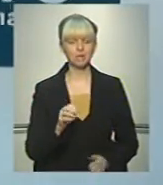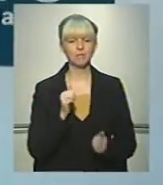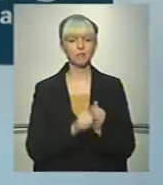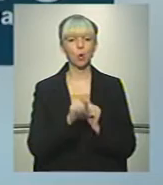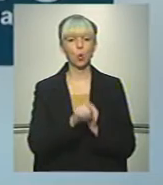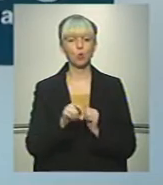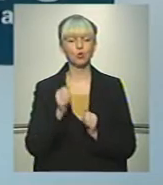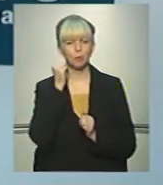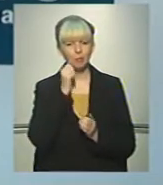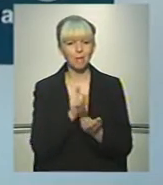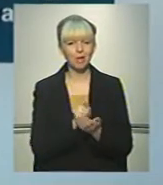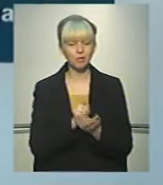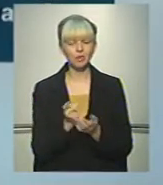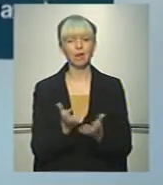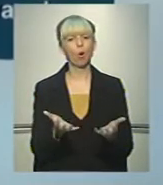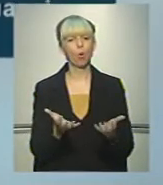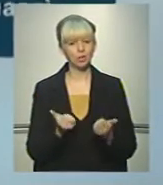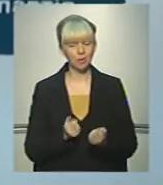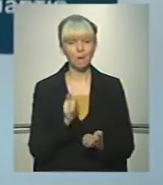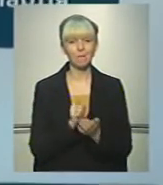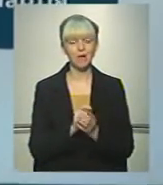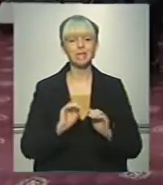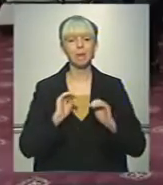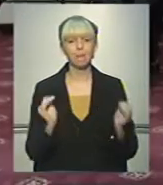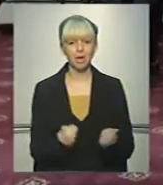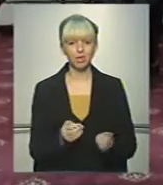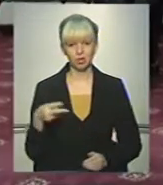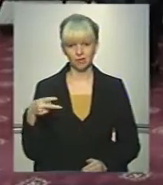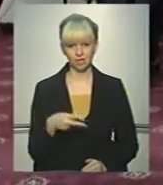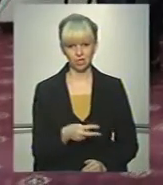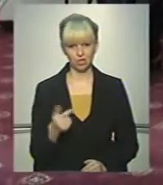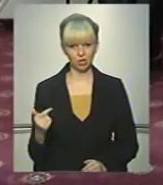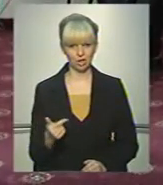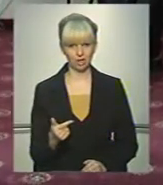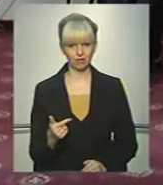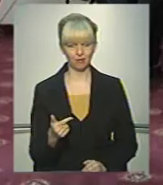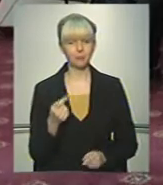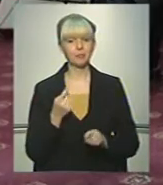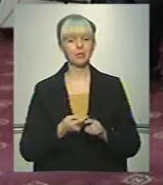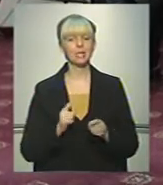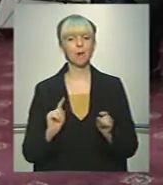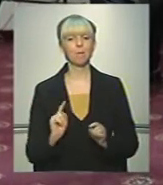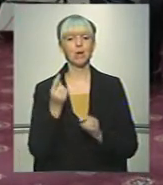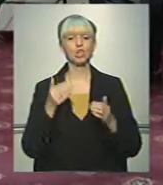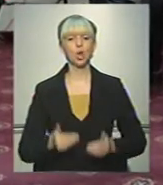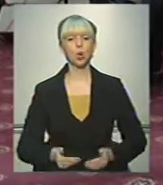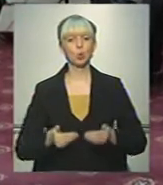кожному пенсіонеру, який отримує пенсію менше 2 тисячі гривень. Це перші кроки,